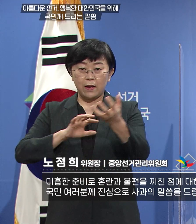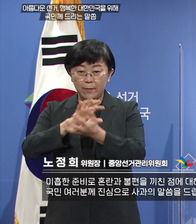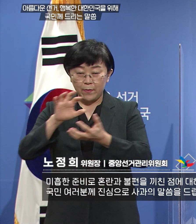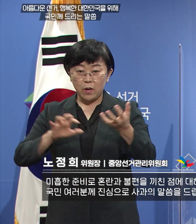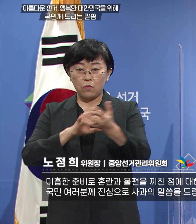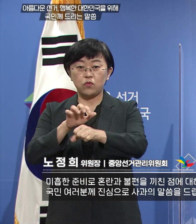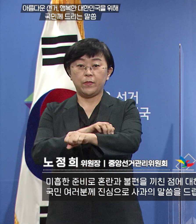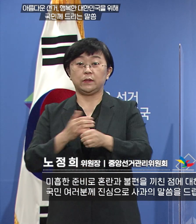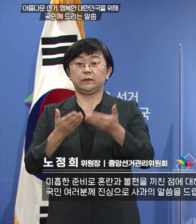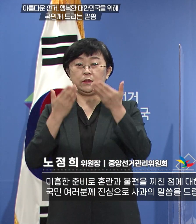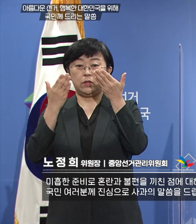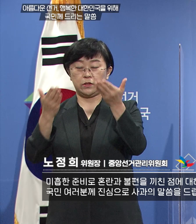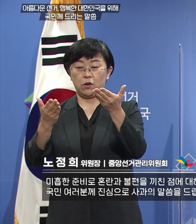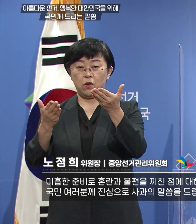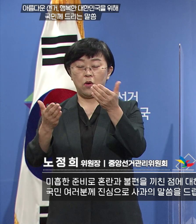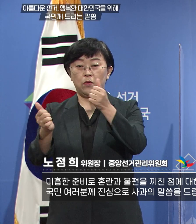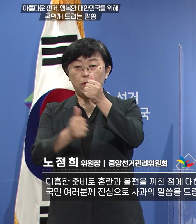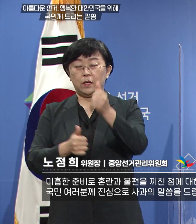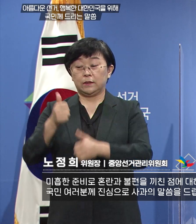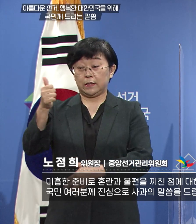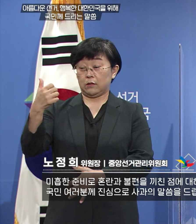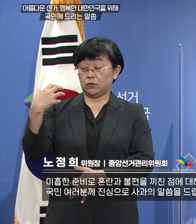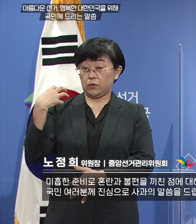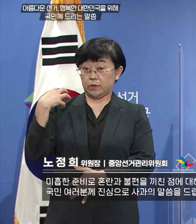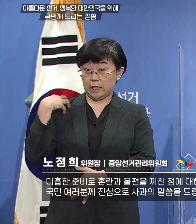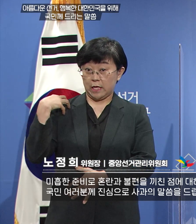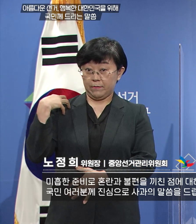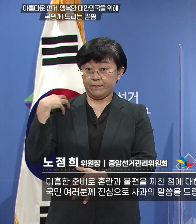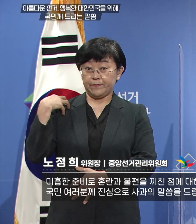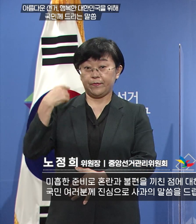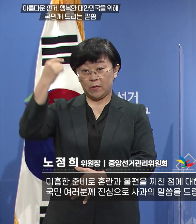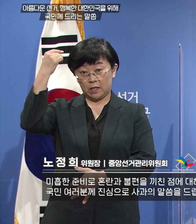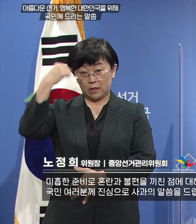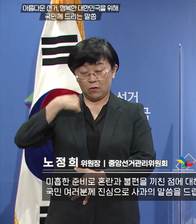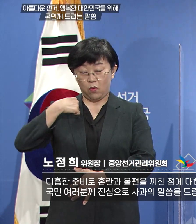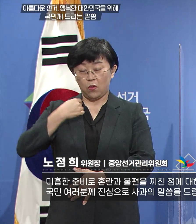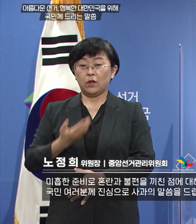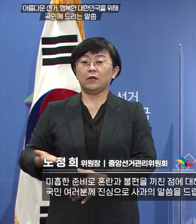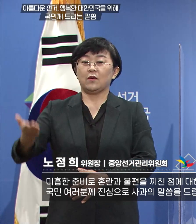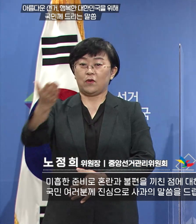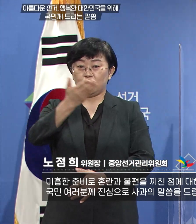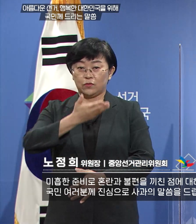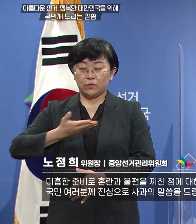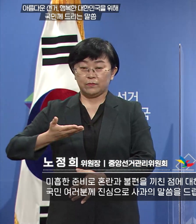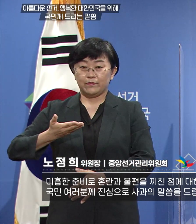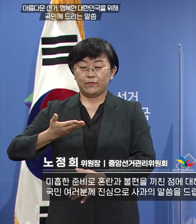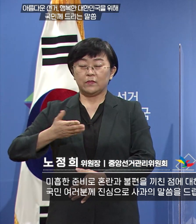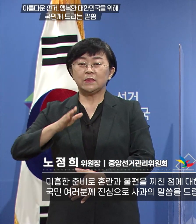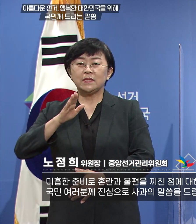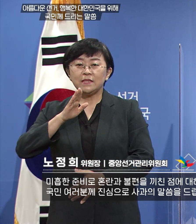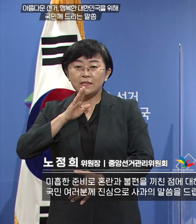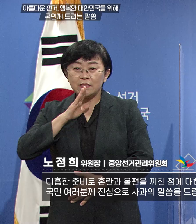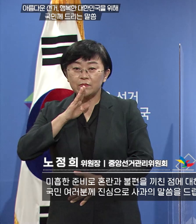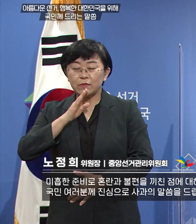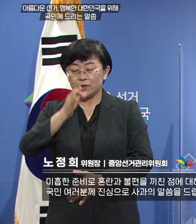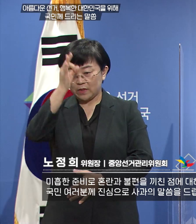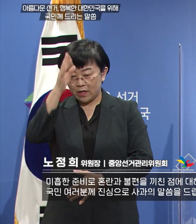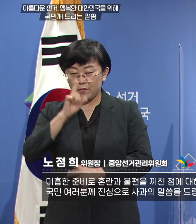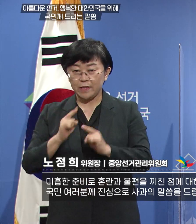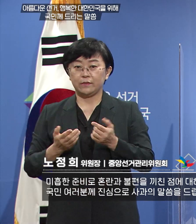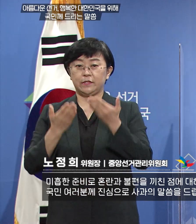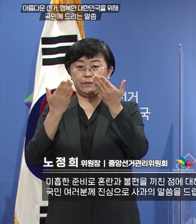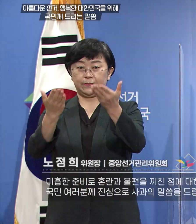대해 위원장으로서 책임을 통감하며 국민 여러분께 진심으로 사과의